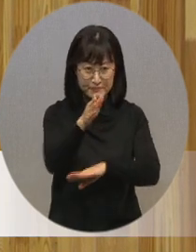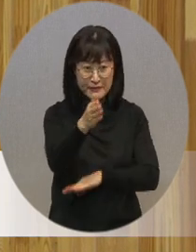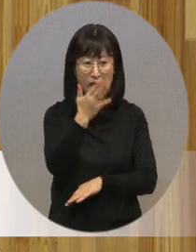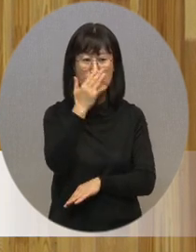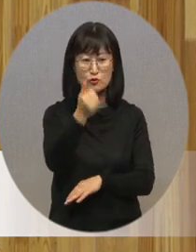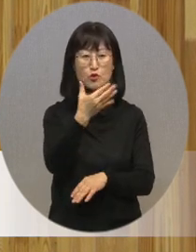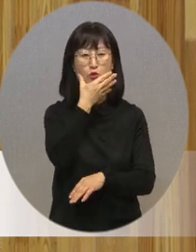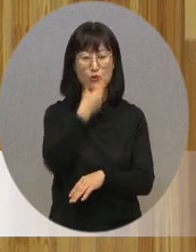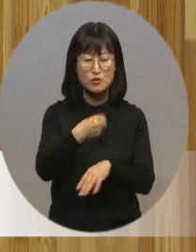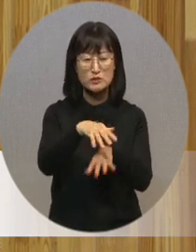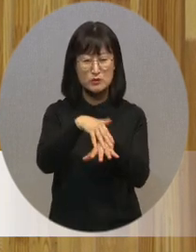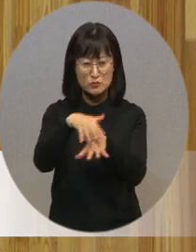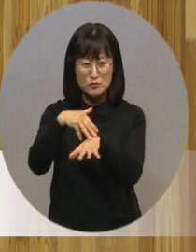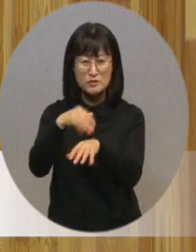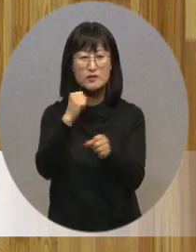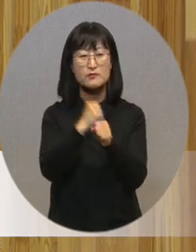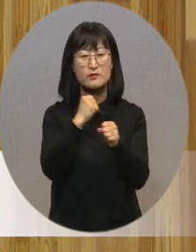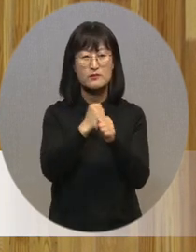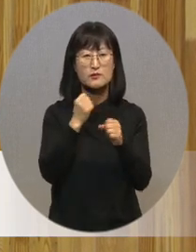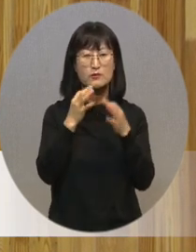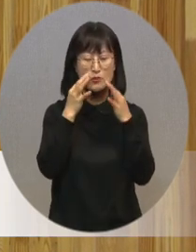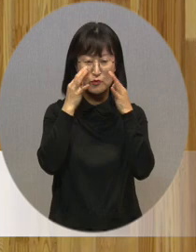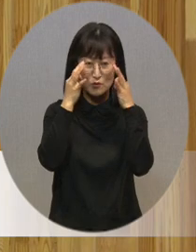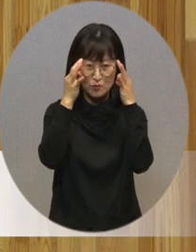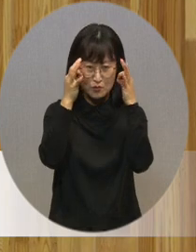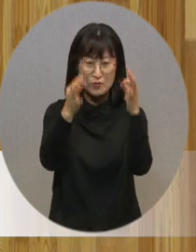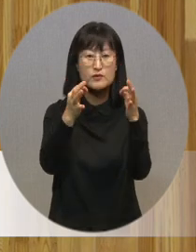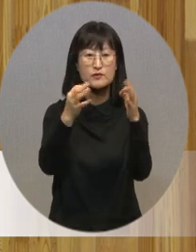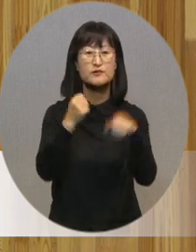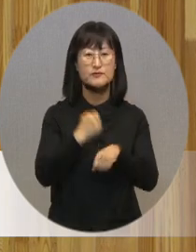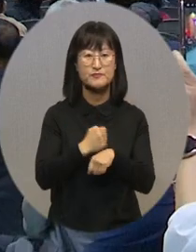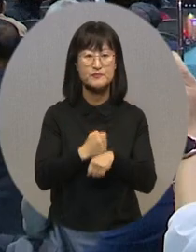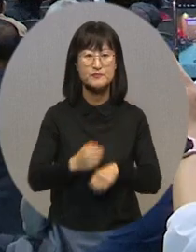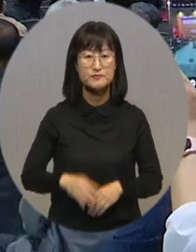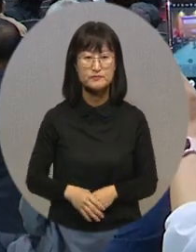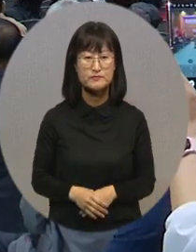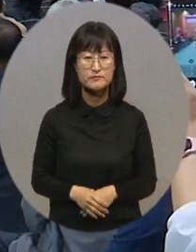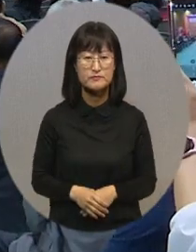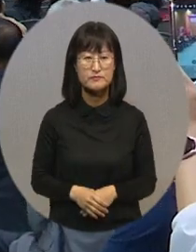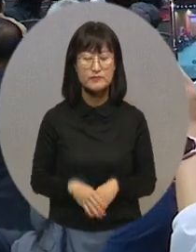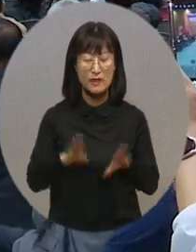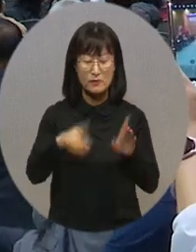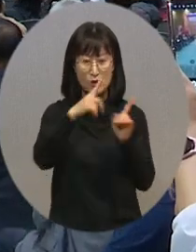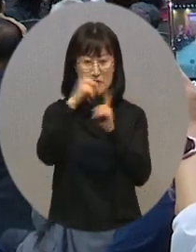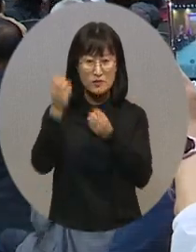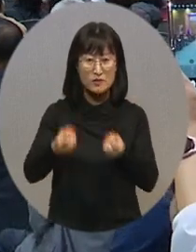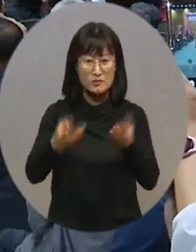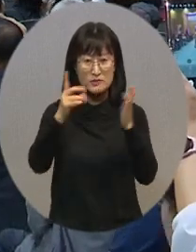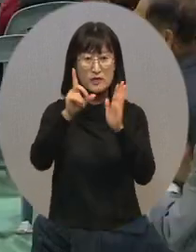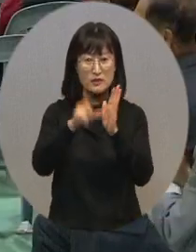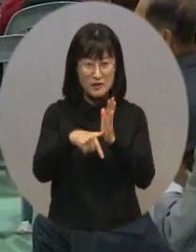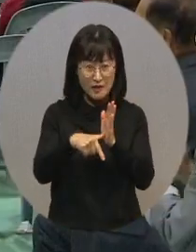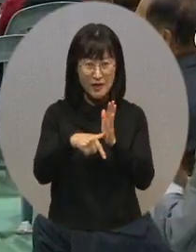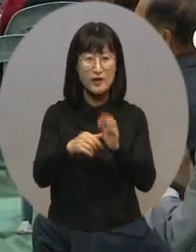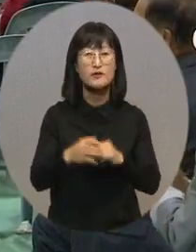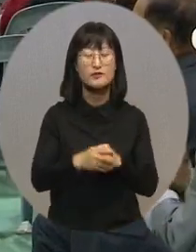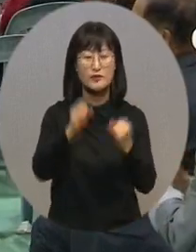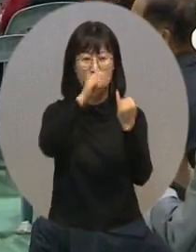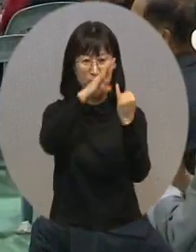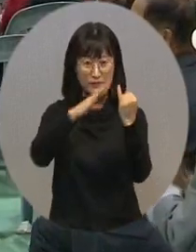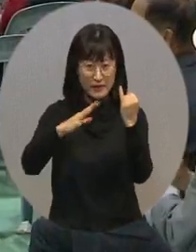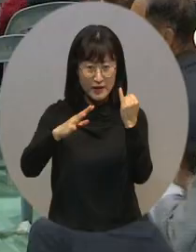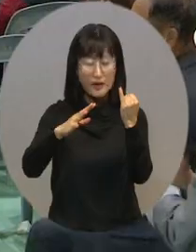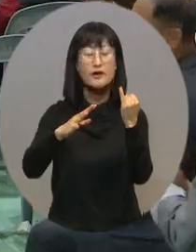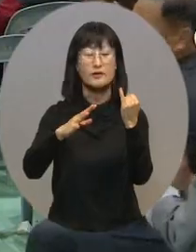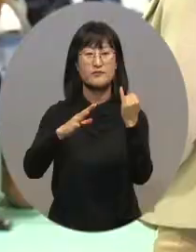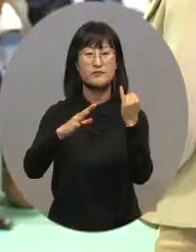체계를 만드는데 최선을 노력을 다하겠습니다. 이번 기념행사에서는 식전 행사인 드레스 패션쇼를